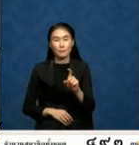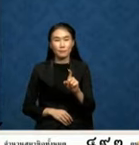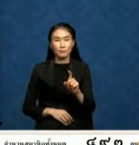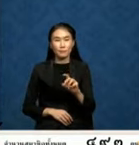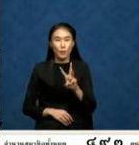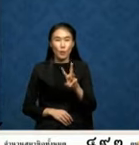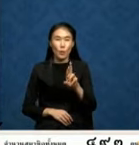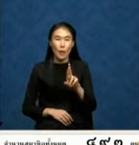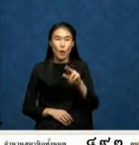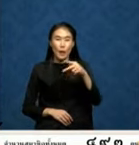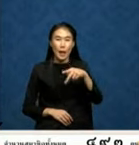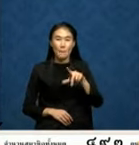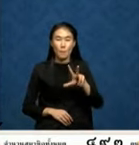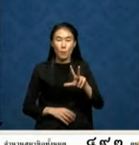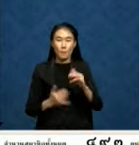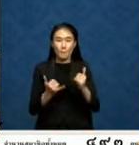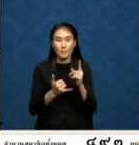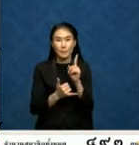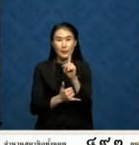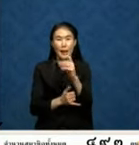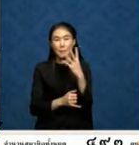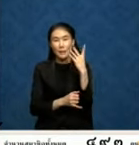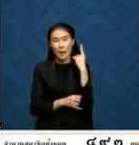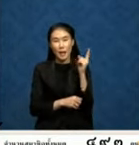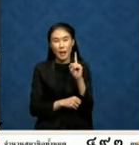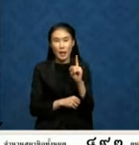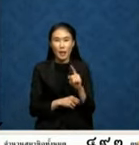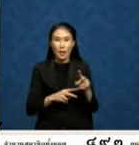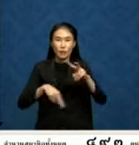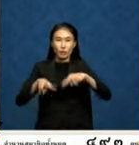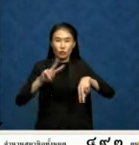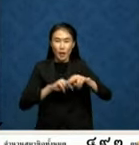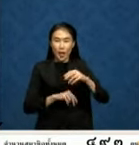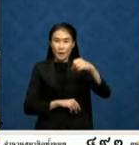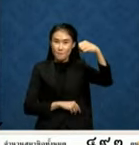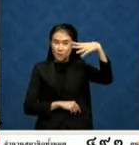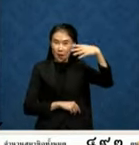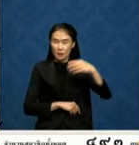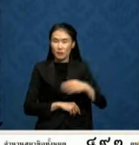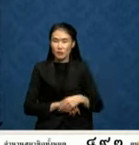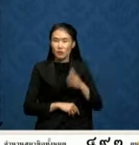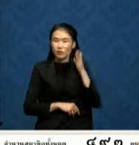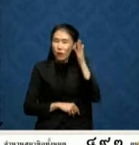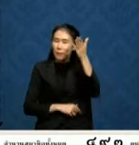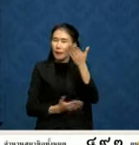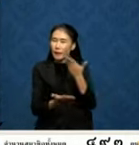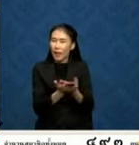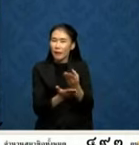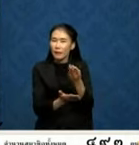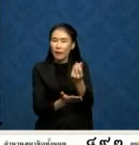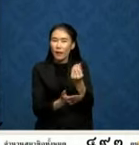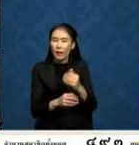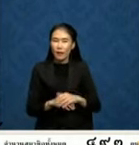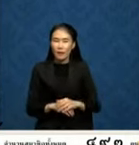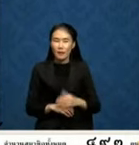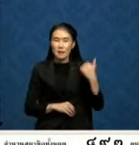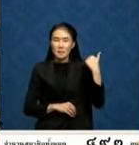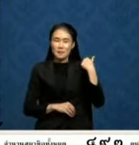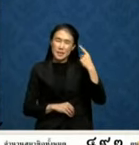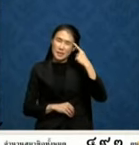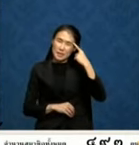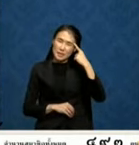ท่านวรภพนะครับที่ท่านถามถึงเรื่องของการกำกับค่าไฟในอนาคตนะครับที่เรื่องของจะมีการ